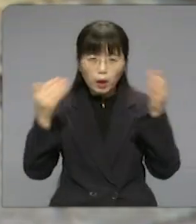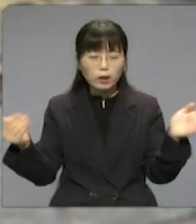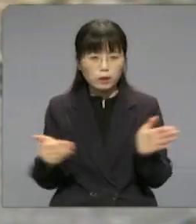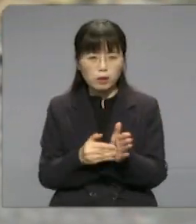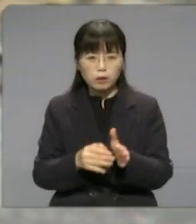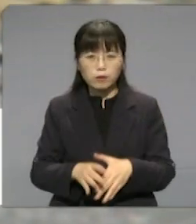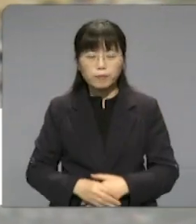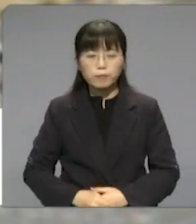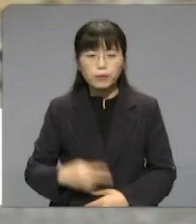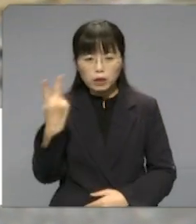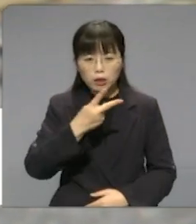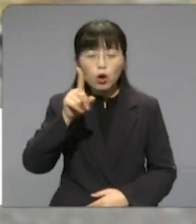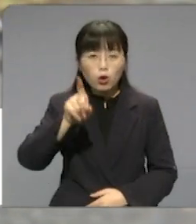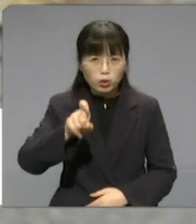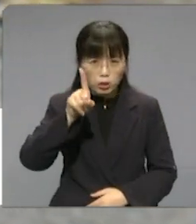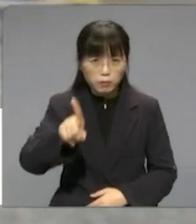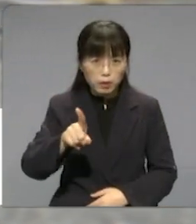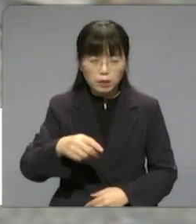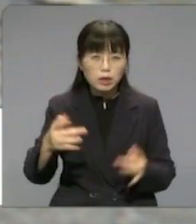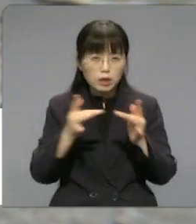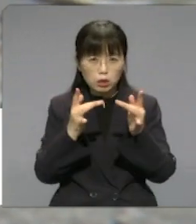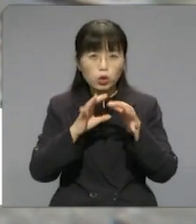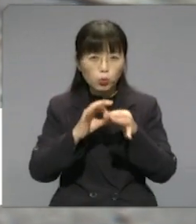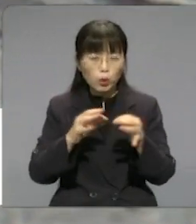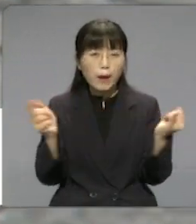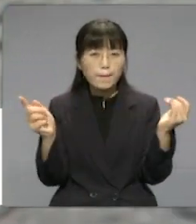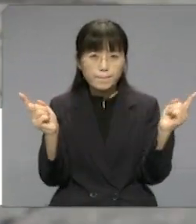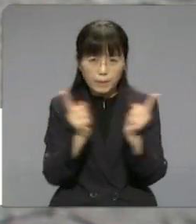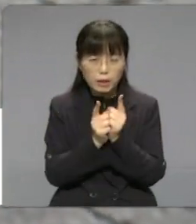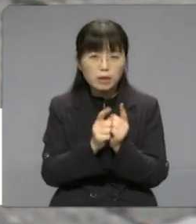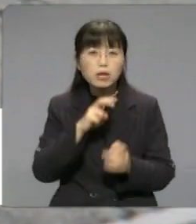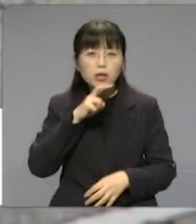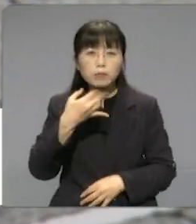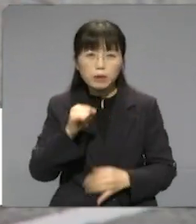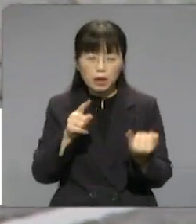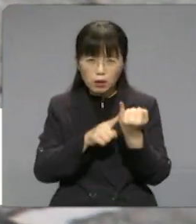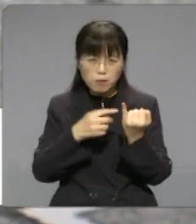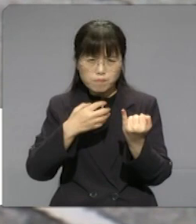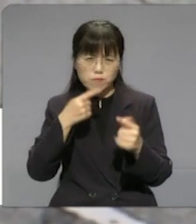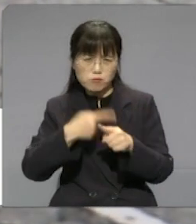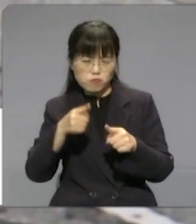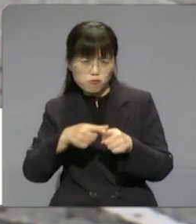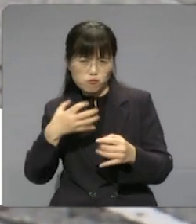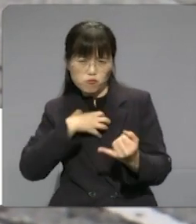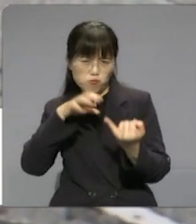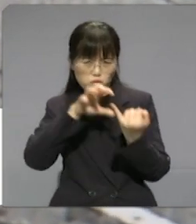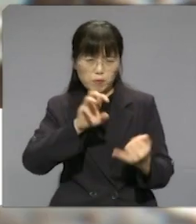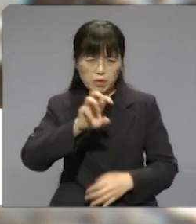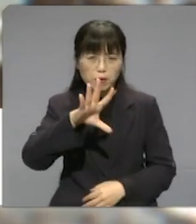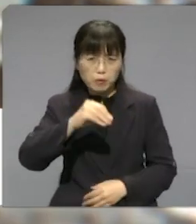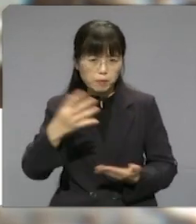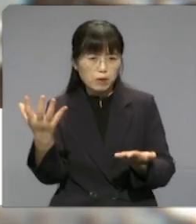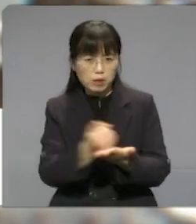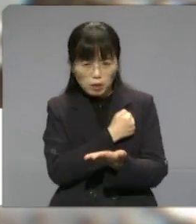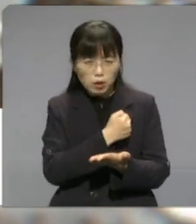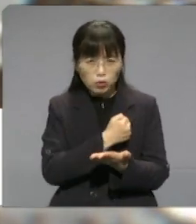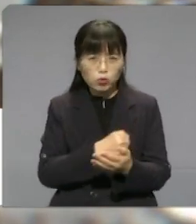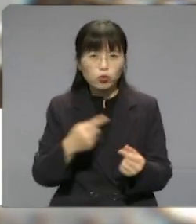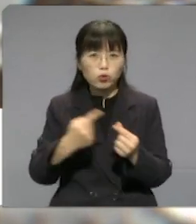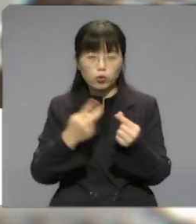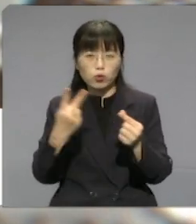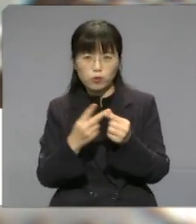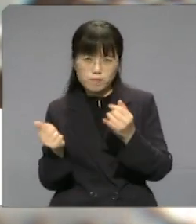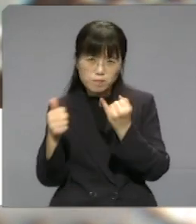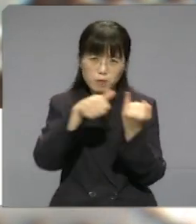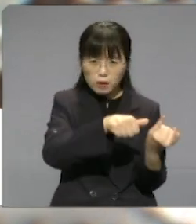확인됐습니다 2011년 인터넷을 통해 만난 20대 여성을 흉기로 위협해 30만 원을 갈취하고 두 차례